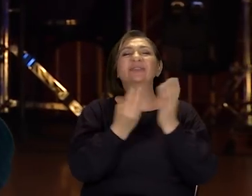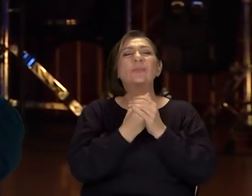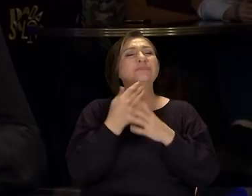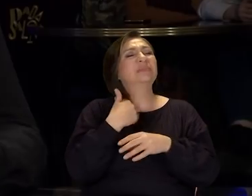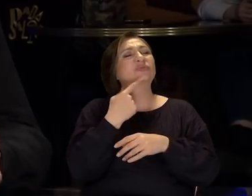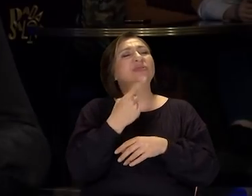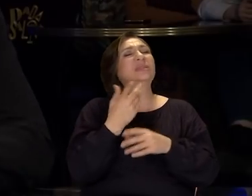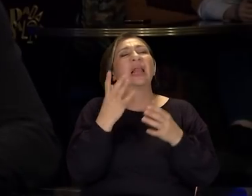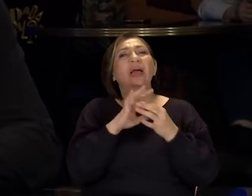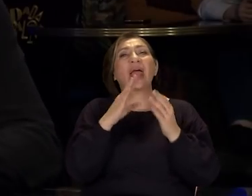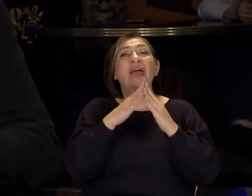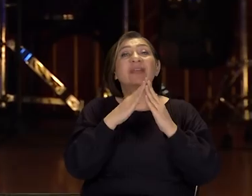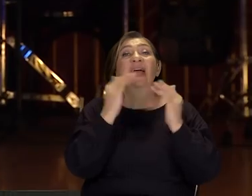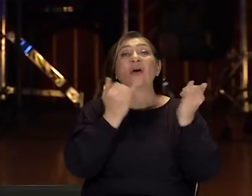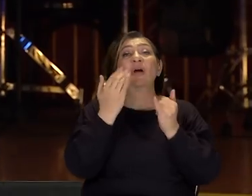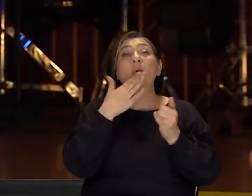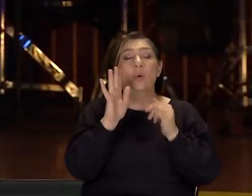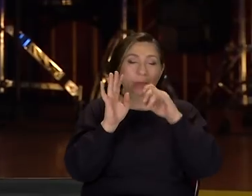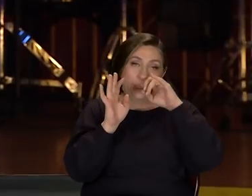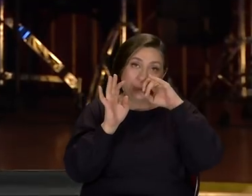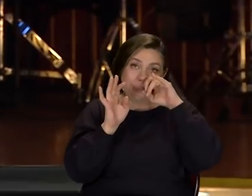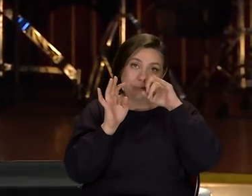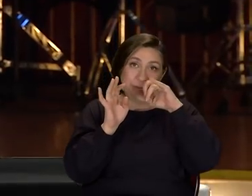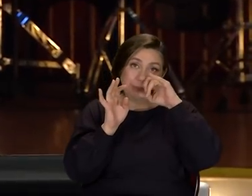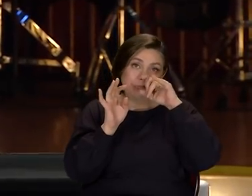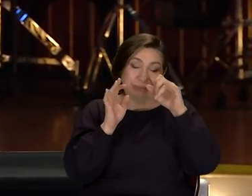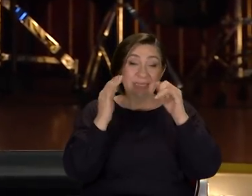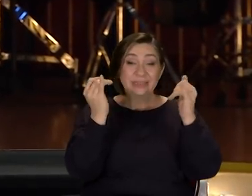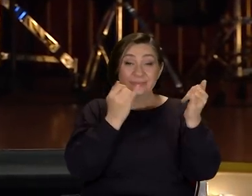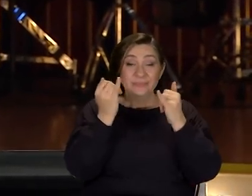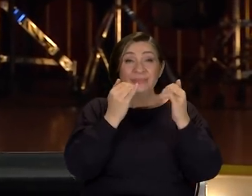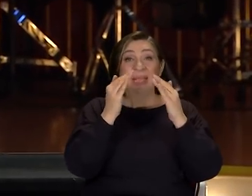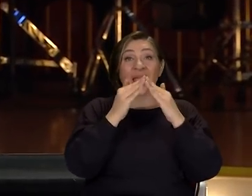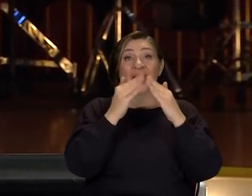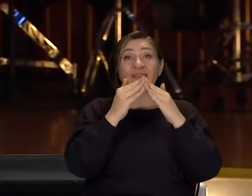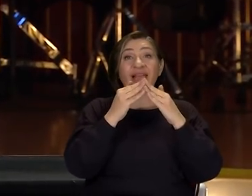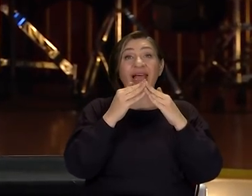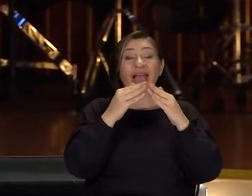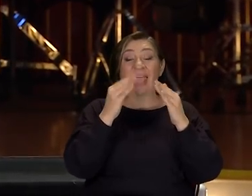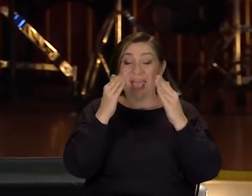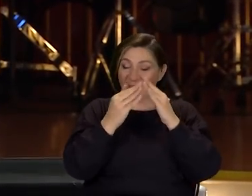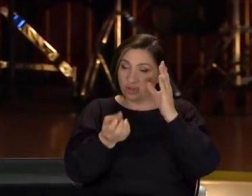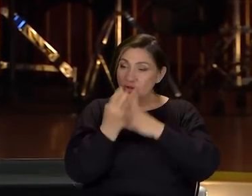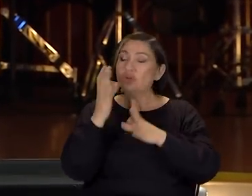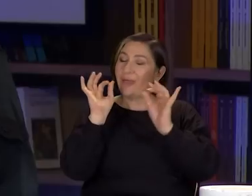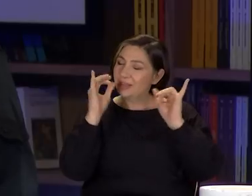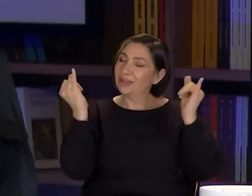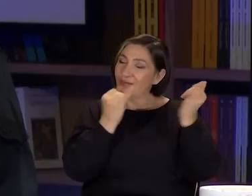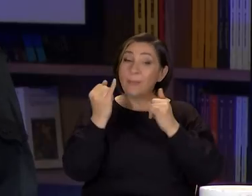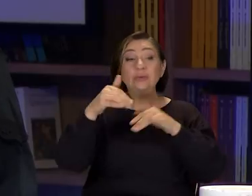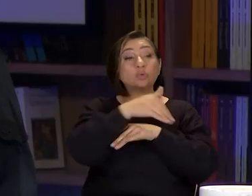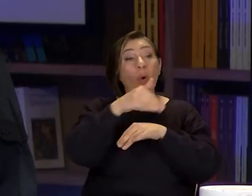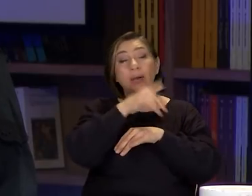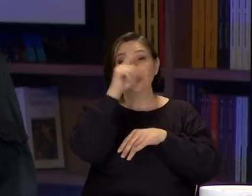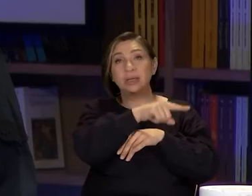söyleyeyim. Söylediklerimiz evde ya da... çıkmıyor kavga. Bence siz kavga, öyle anlıyorsunuz. Kavga evde çıkıyor sokakta yapılanlar yüzünden. Ha tabii onlar da var.